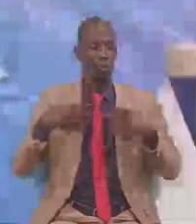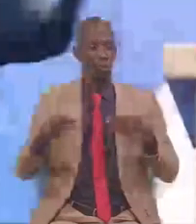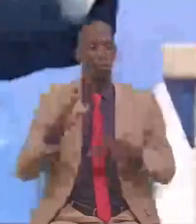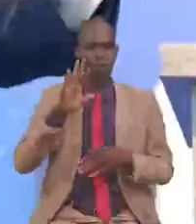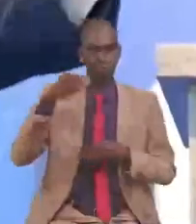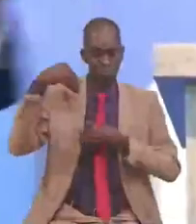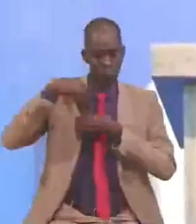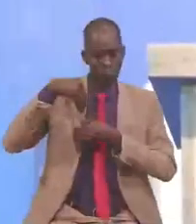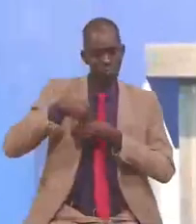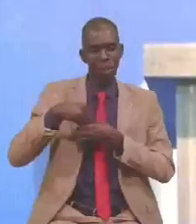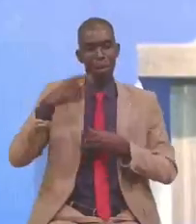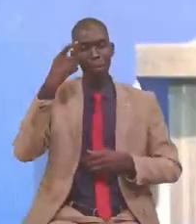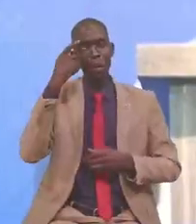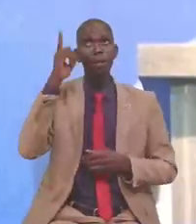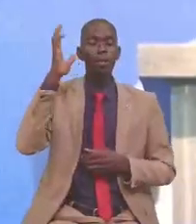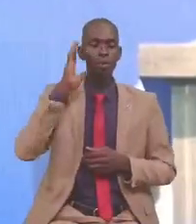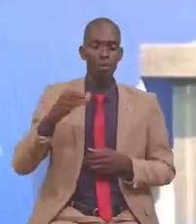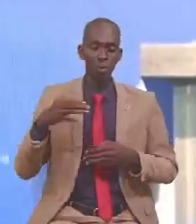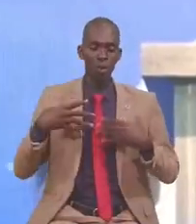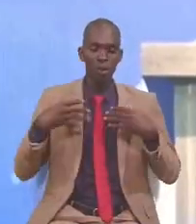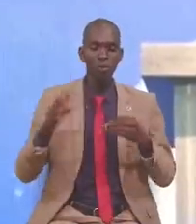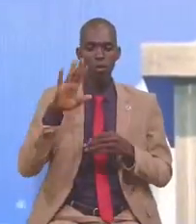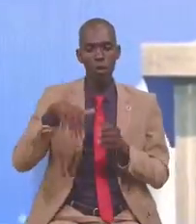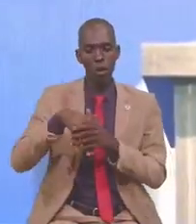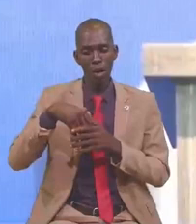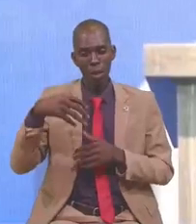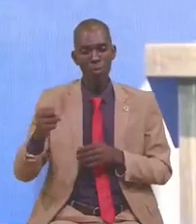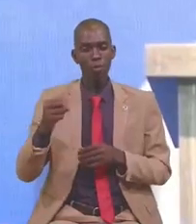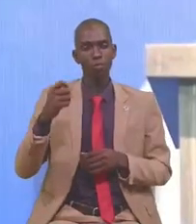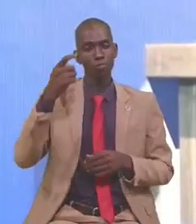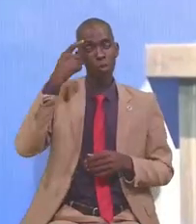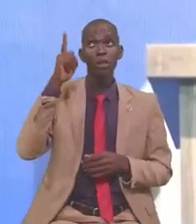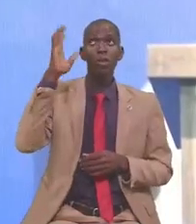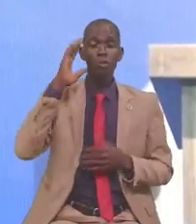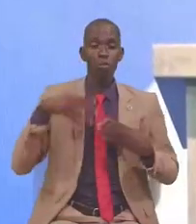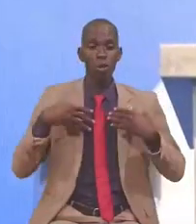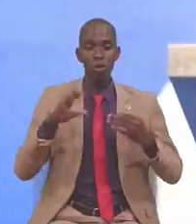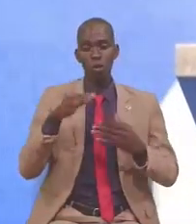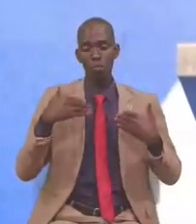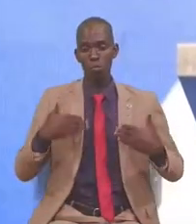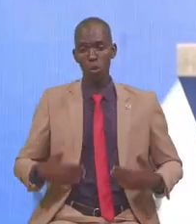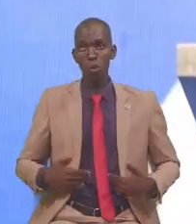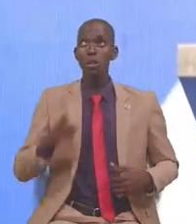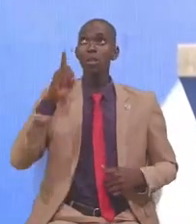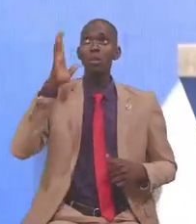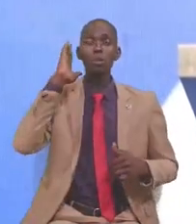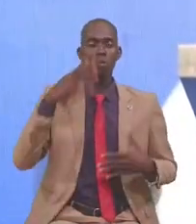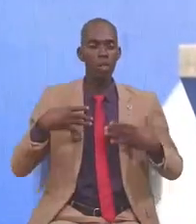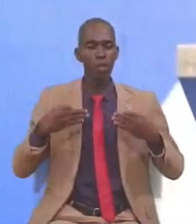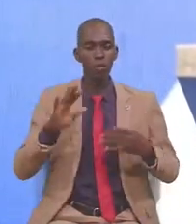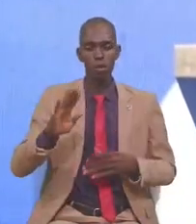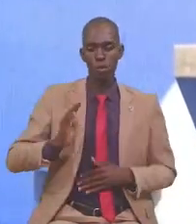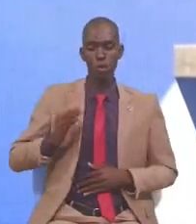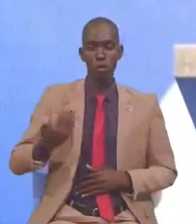intérieur. Il va guérir votre homme extérieur. Il va guérir votre corps. Il va guérir votre âme. Il va guérir